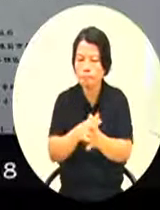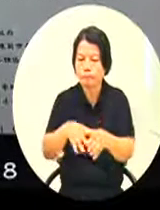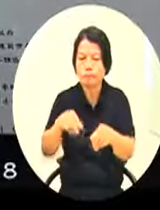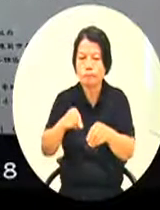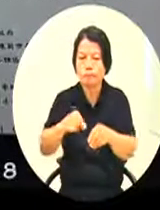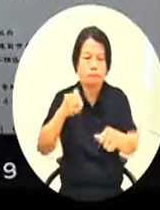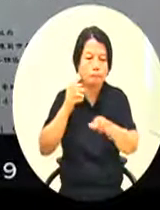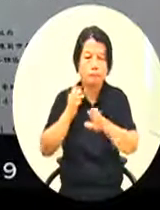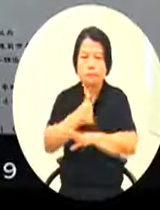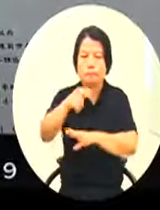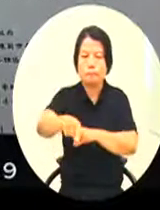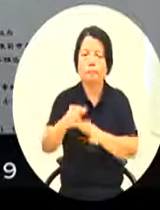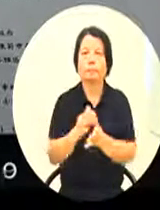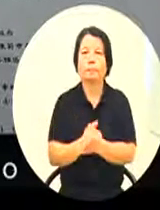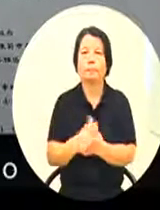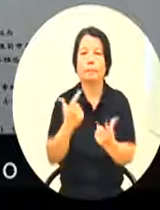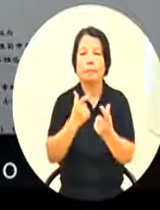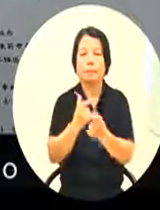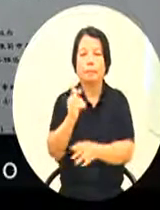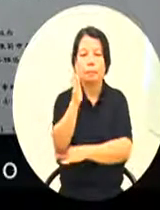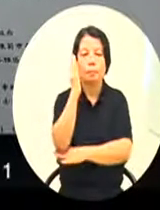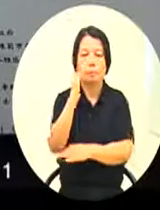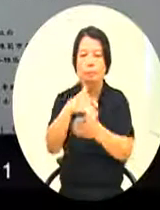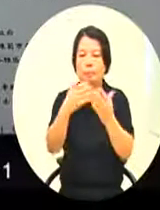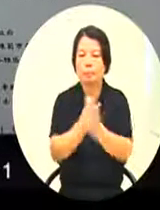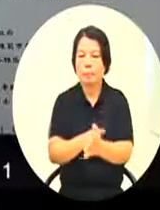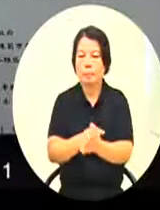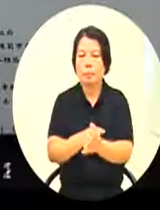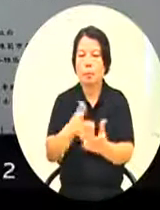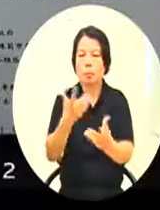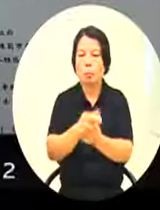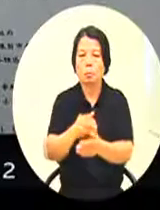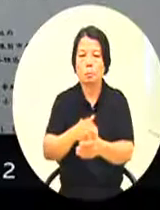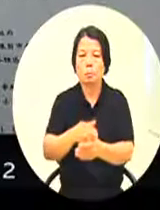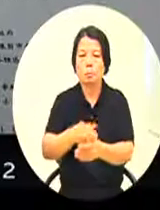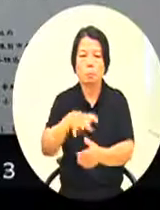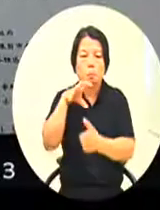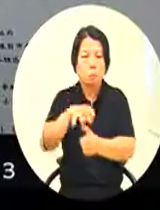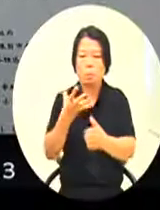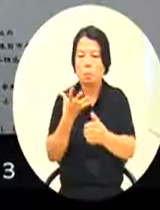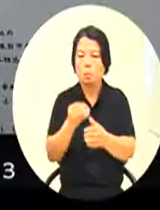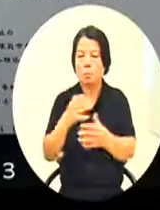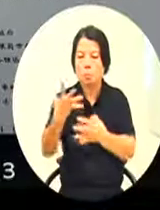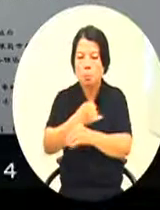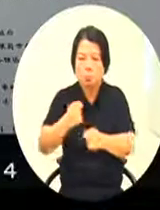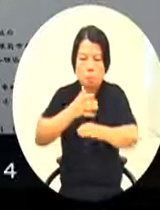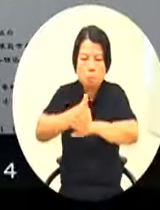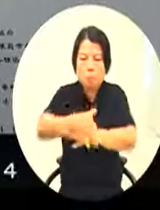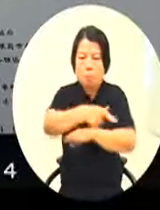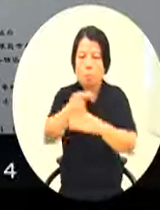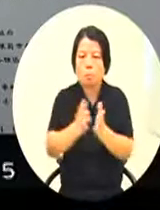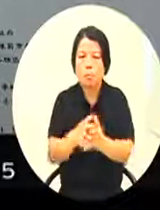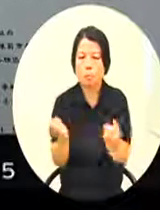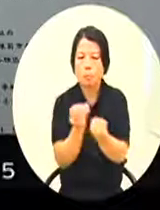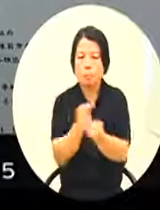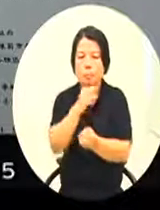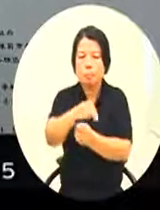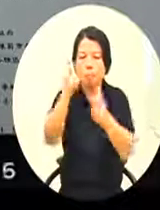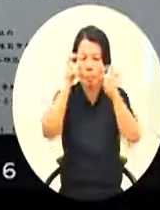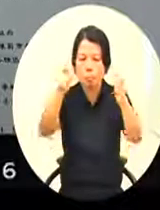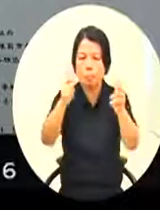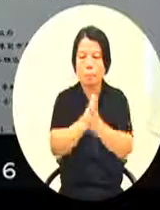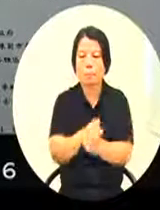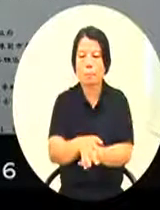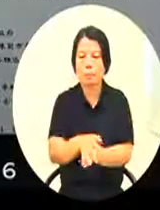竟然可以签一个无限期的一个效期的合约，让我们觉得发生在高雄市是非常不可思议的代